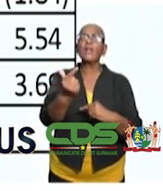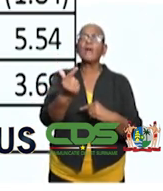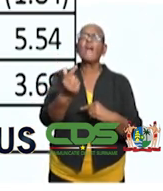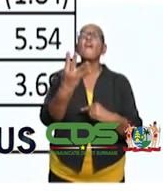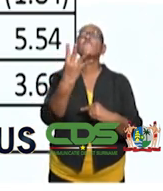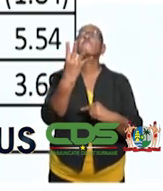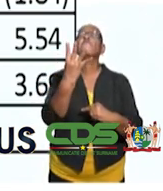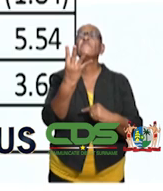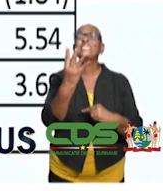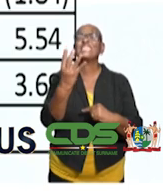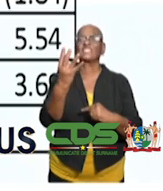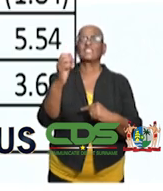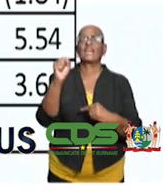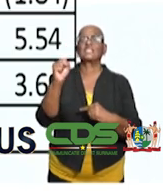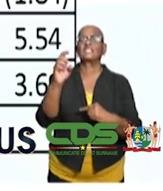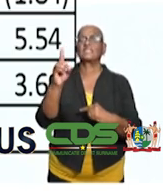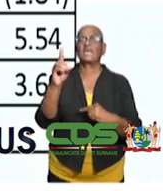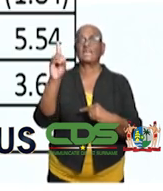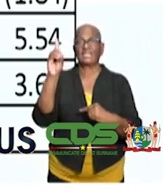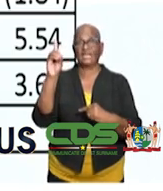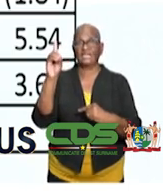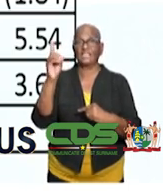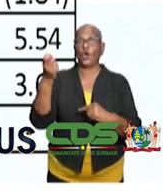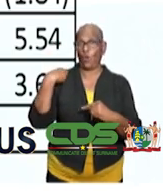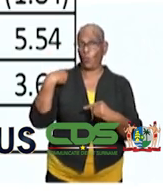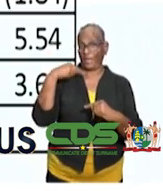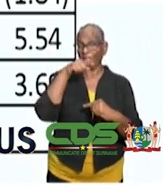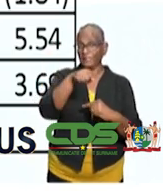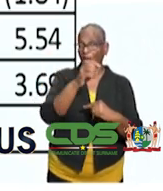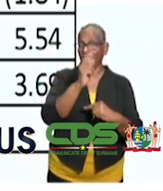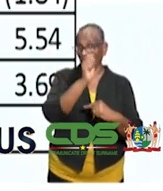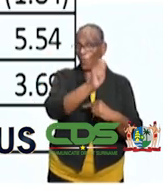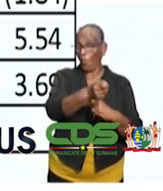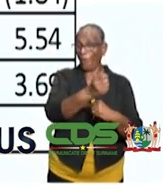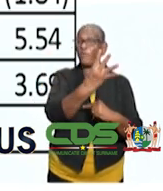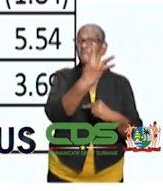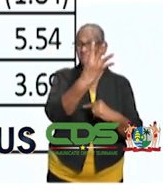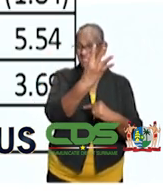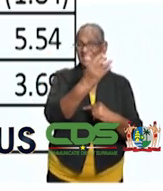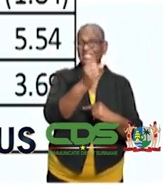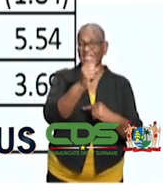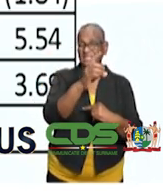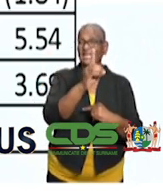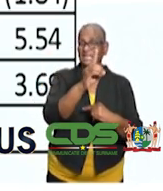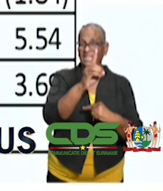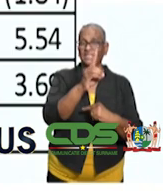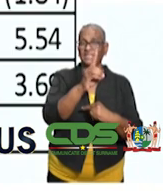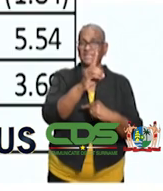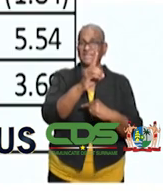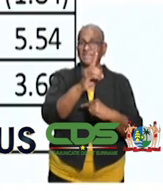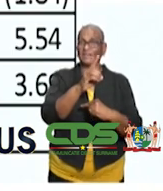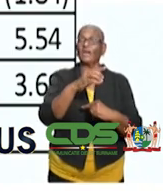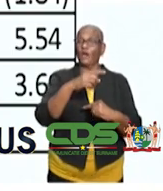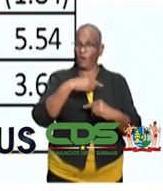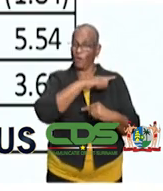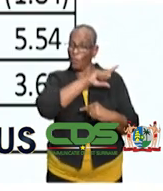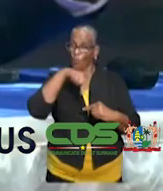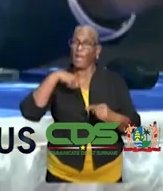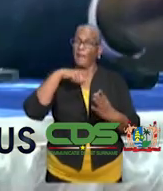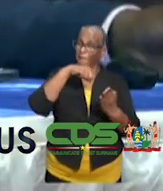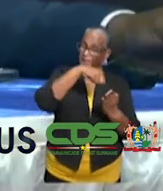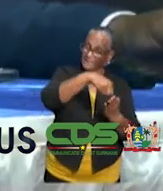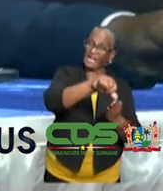4 SRD in de winkel. We betalen 4